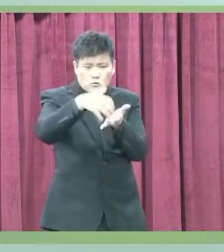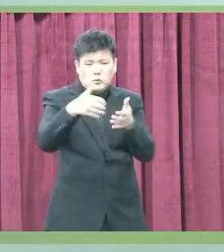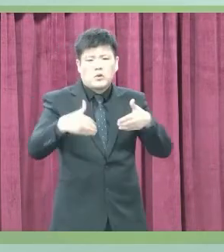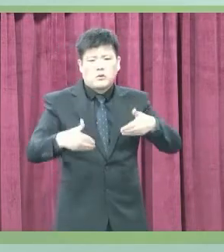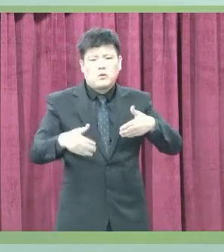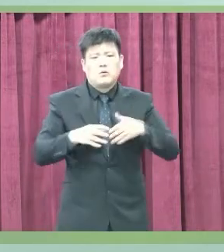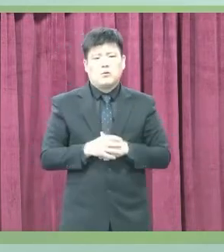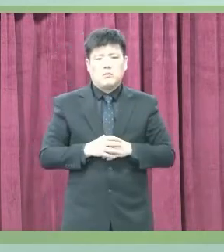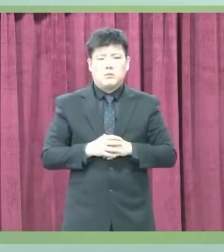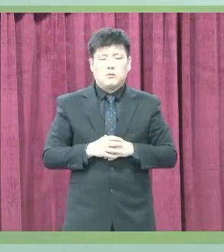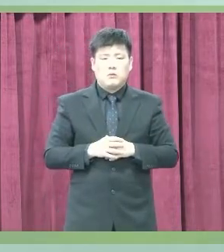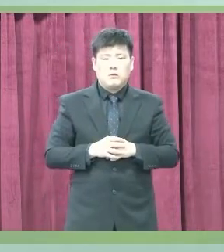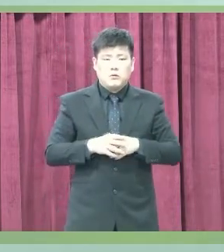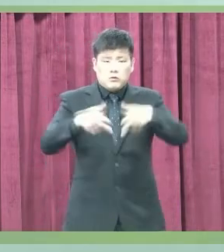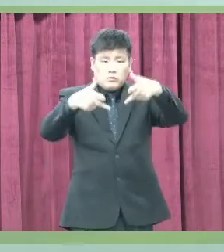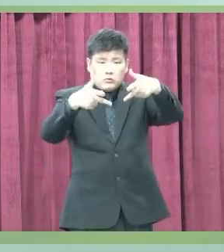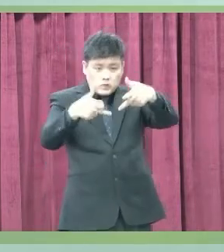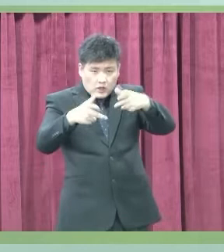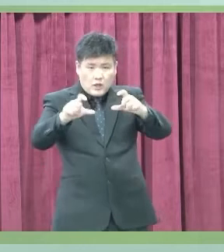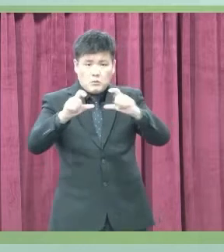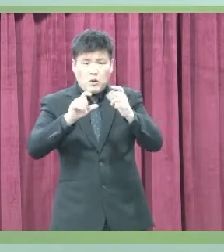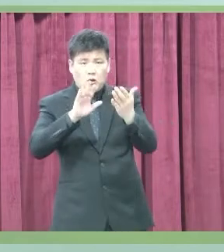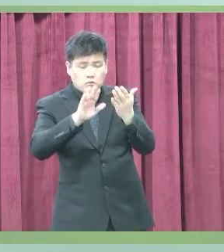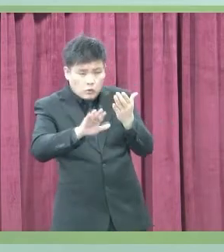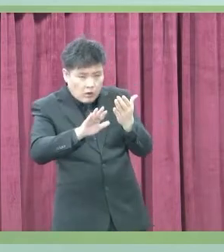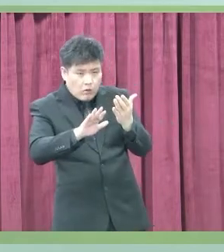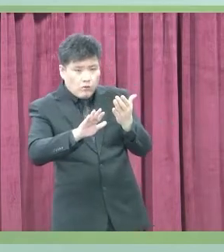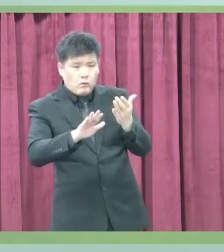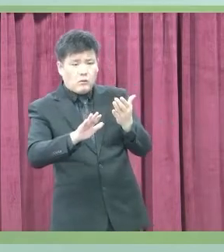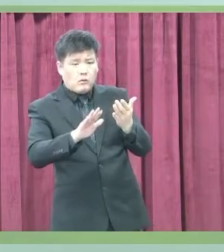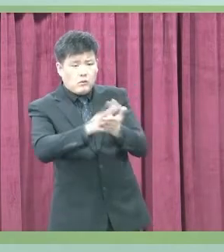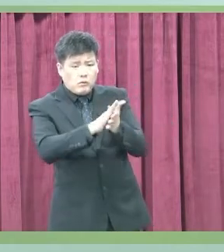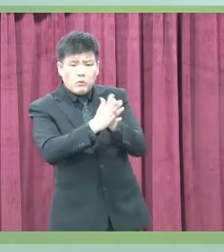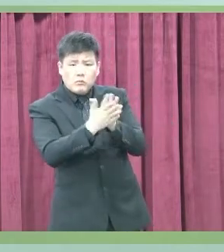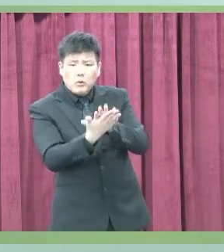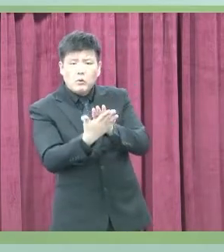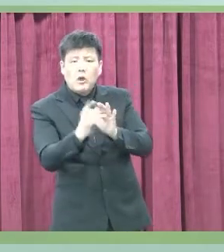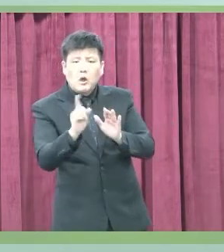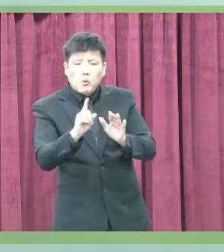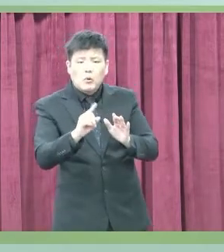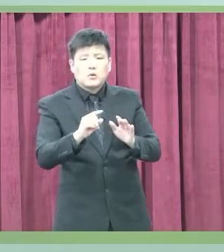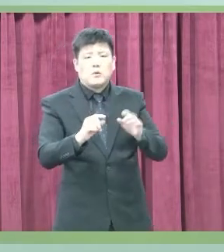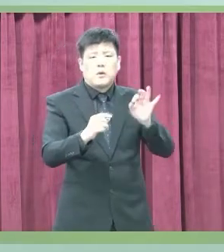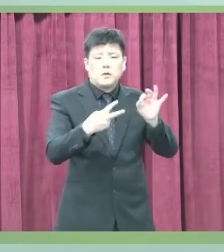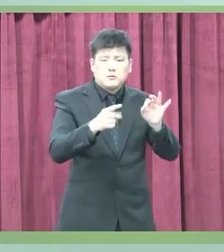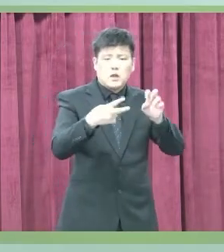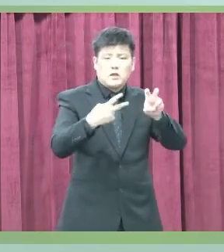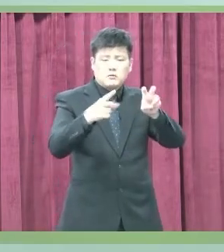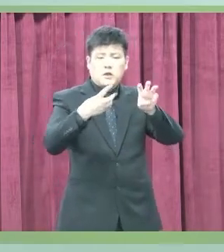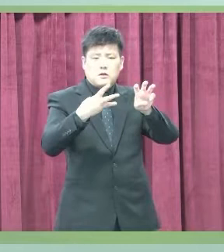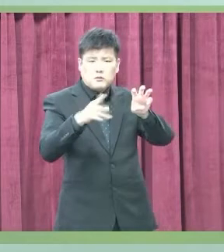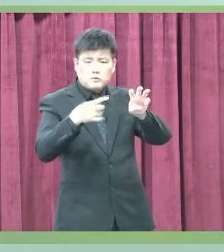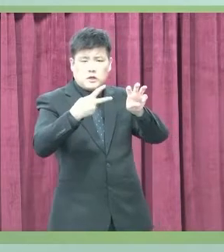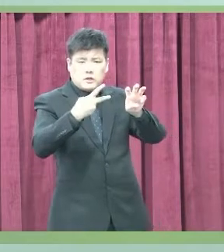발생 후에 시계열적으로 어떤 변화가 나타나고 있는지 또 생애 주기별로 어떠한 변화가 있는지